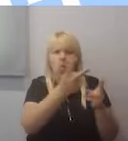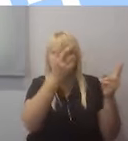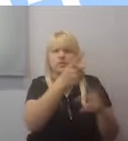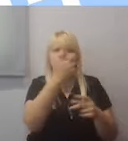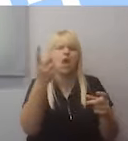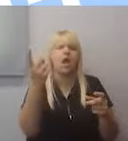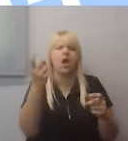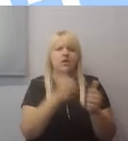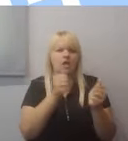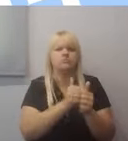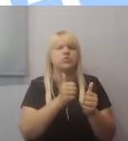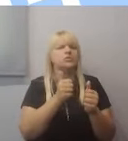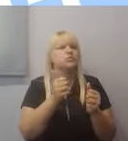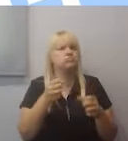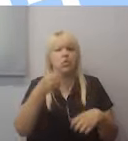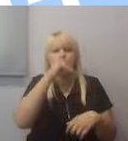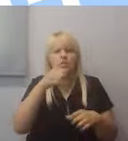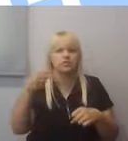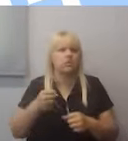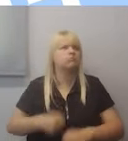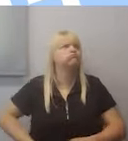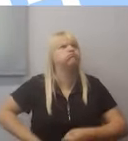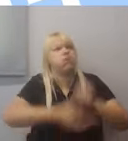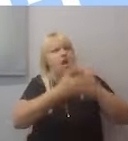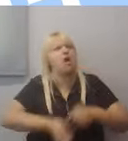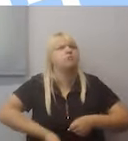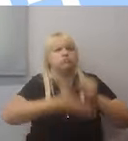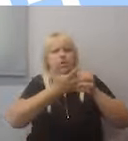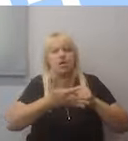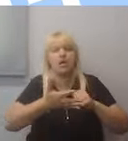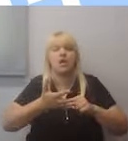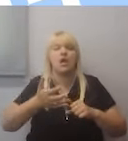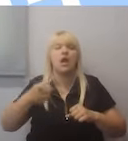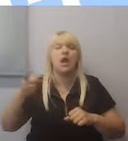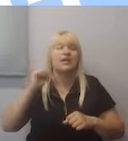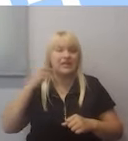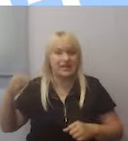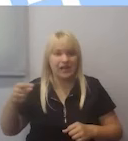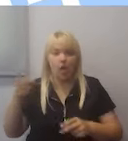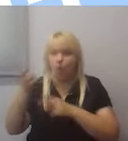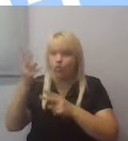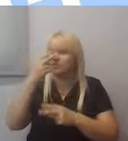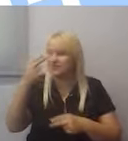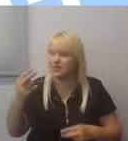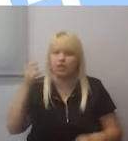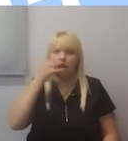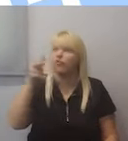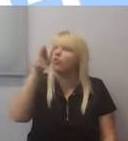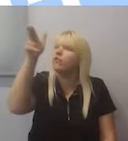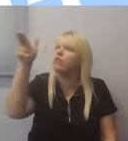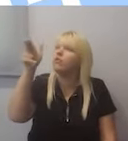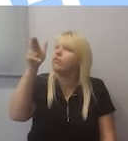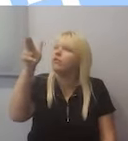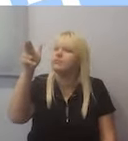un skrien palīgā rīgā ja ņem redz ugunsgrēku izvelk telefonu un sāk filmēt un kāpēc tas tā ir tāpēc